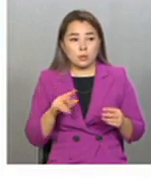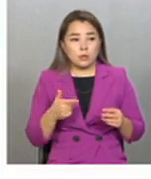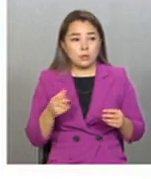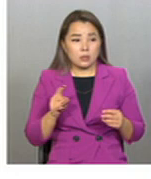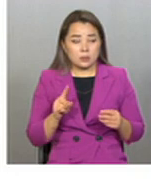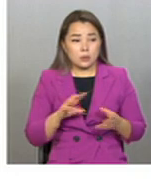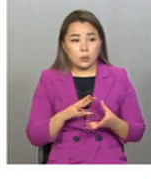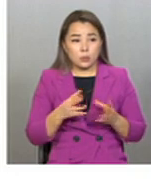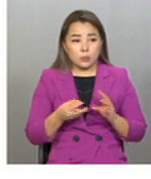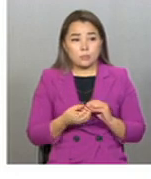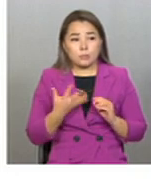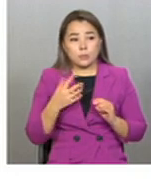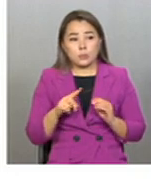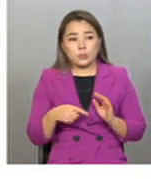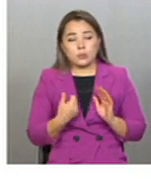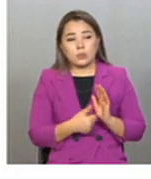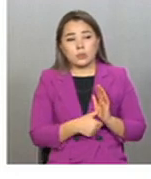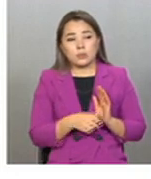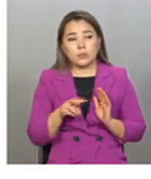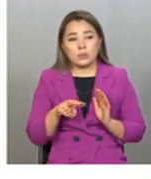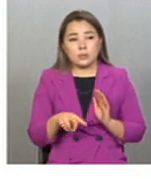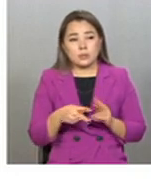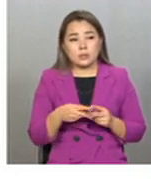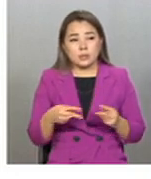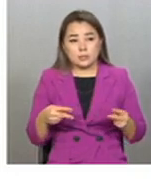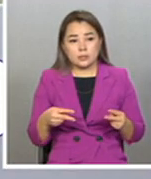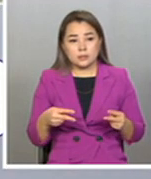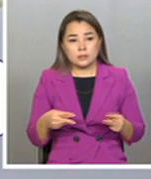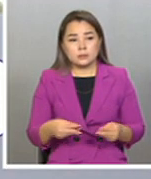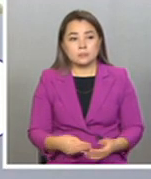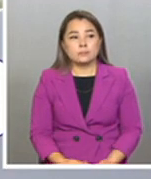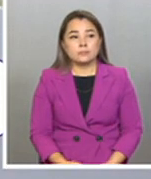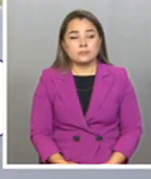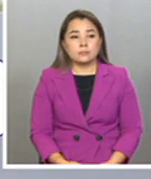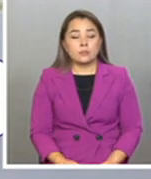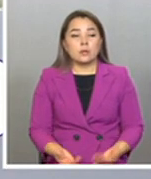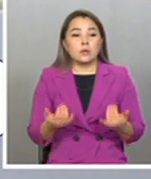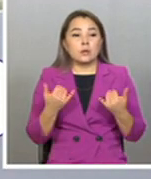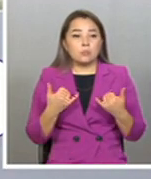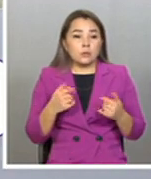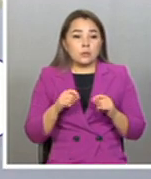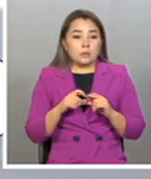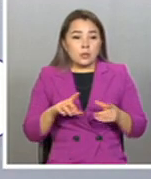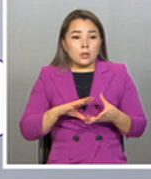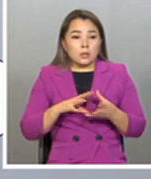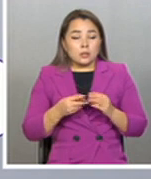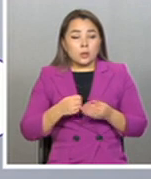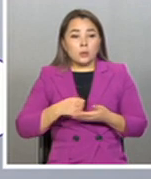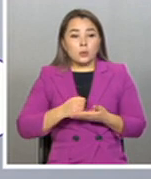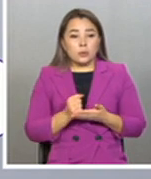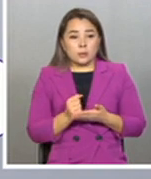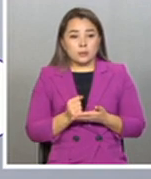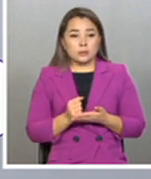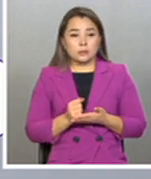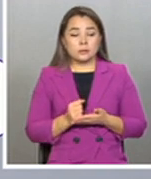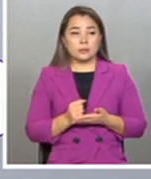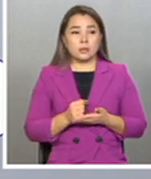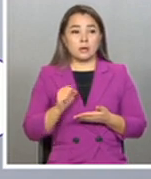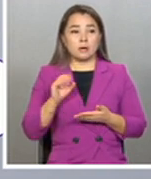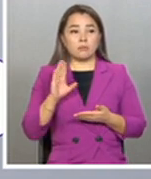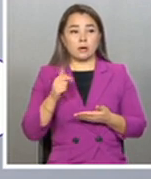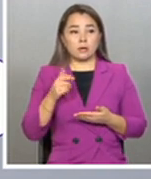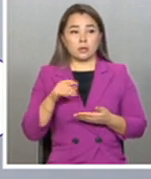көлемі 5,16 литрге тең. Бүгінгі тақырыпты қорытындылайық. Авогадро